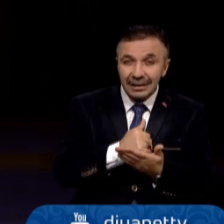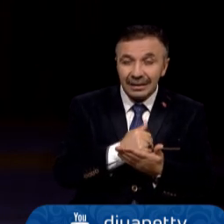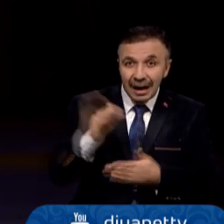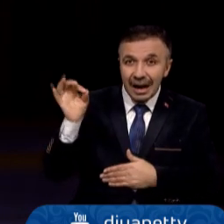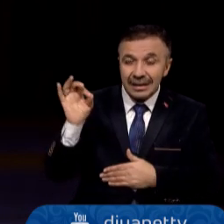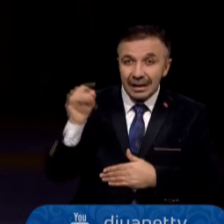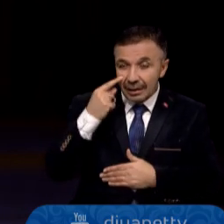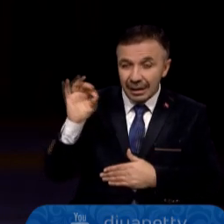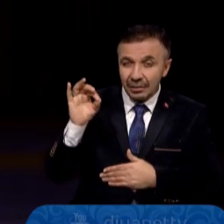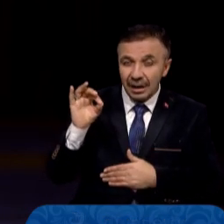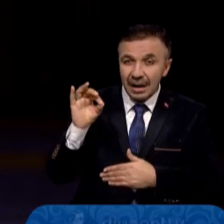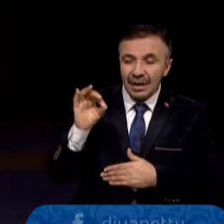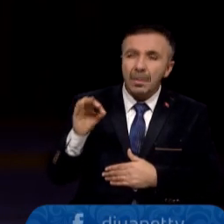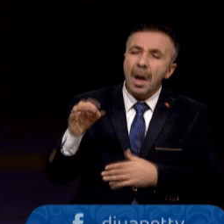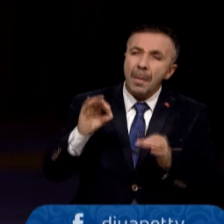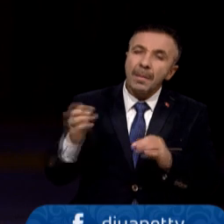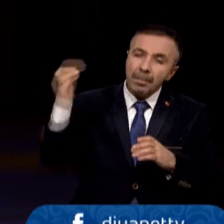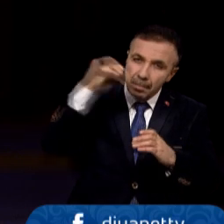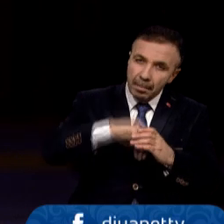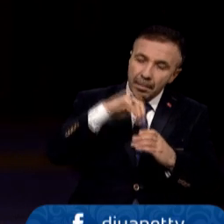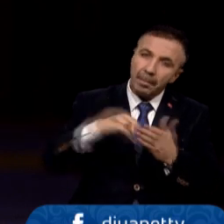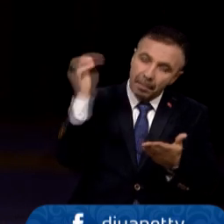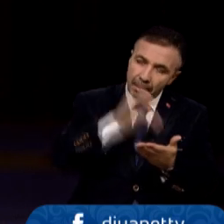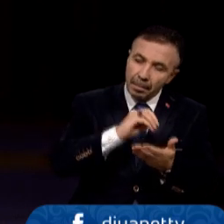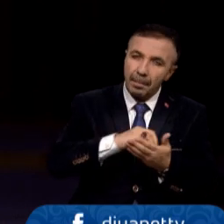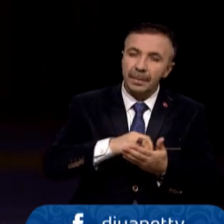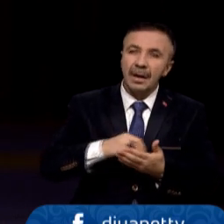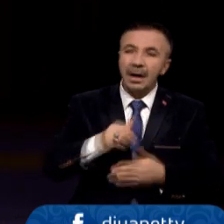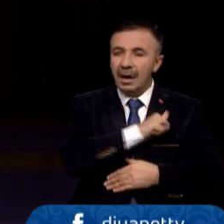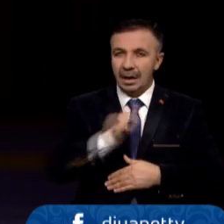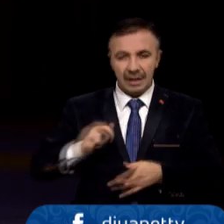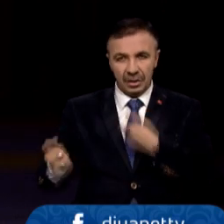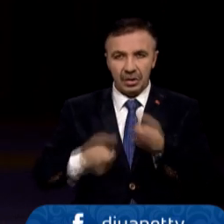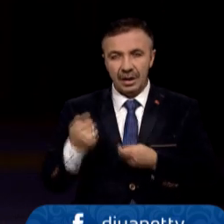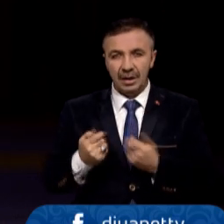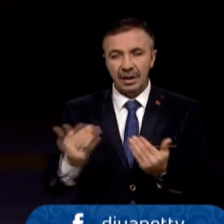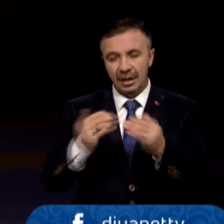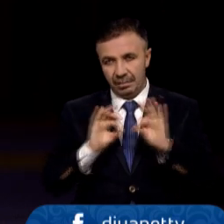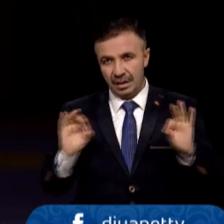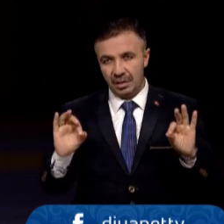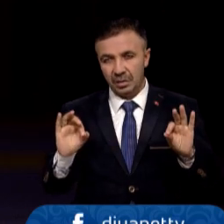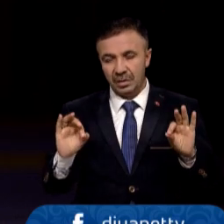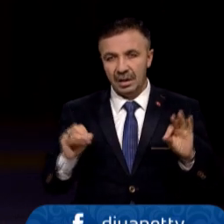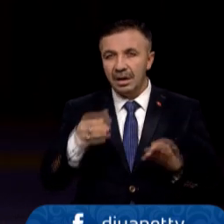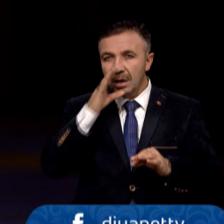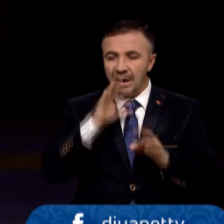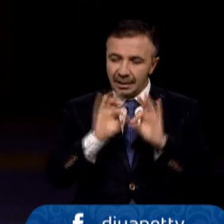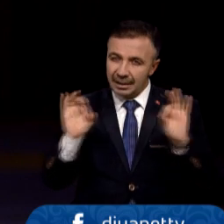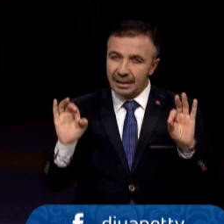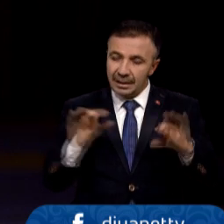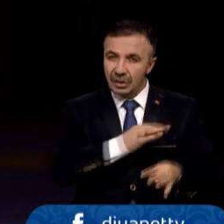doluyor ve askeri faaliyetler yetimlere öksüzlere kimsesizlere